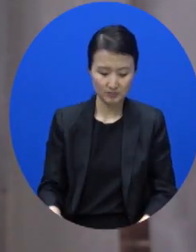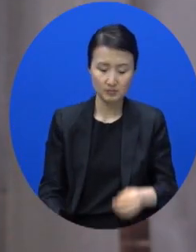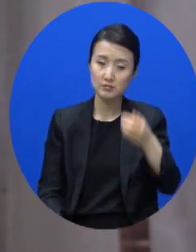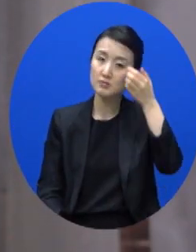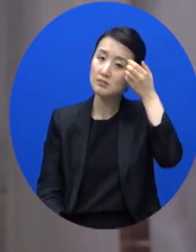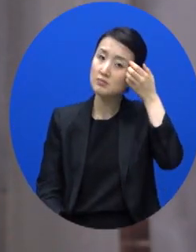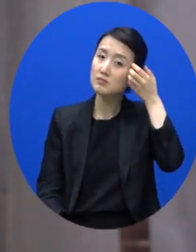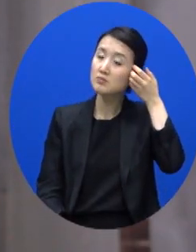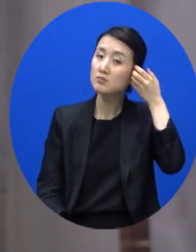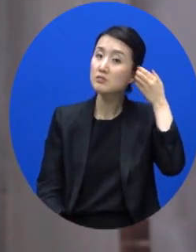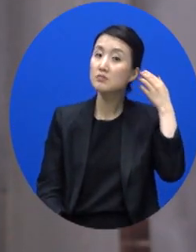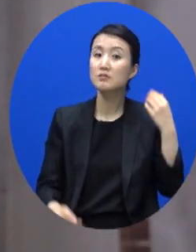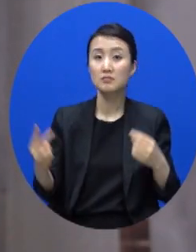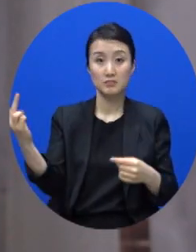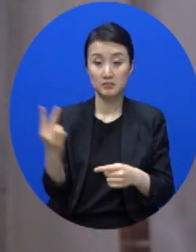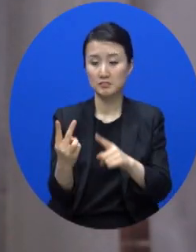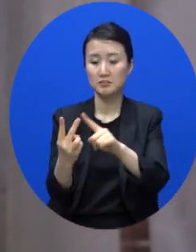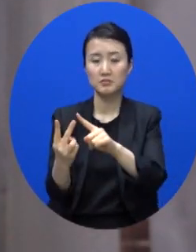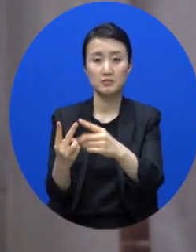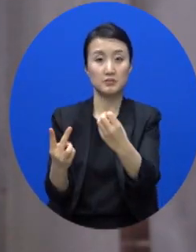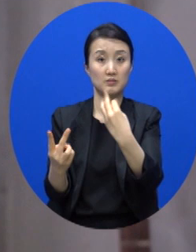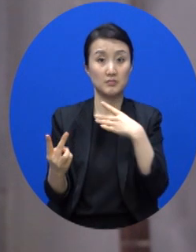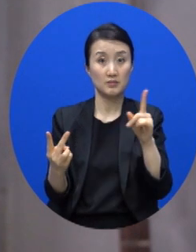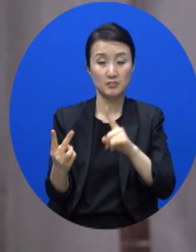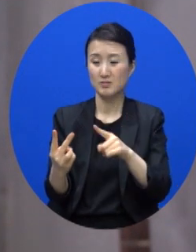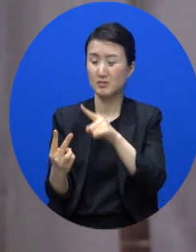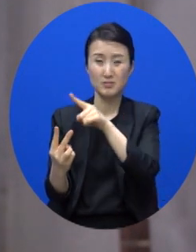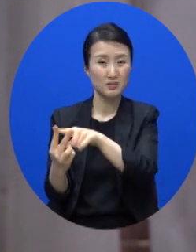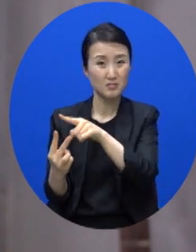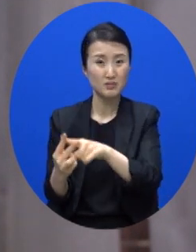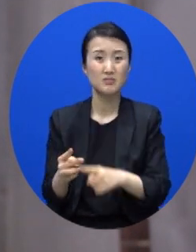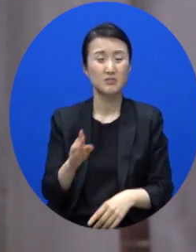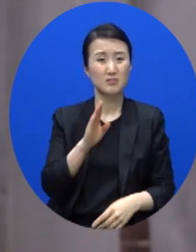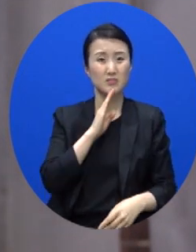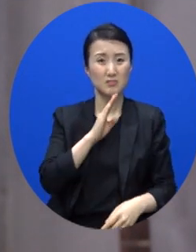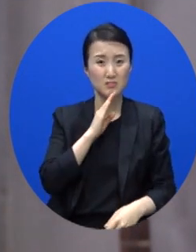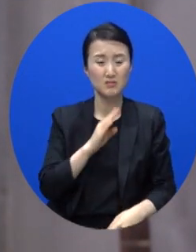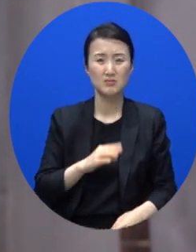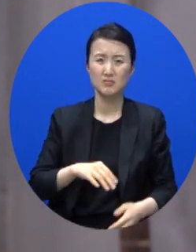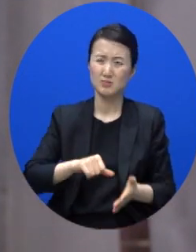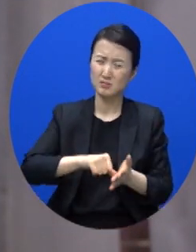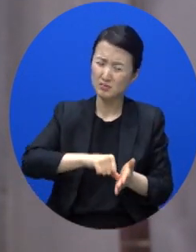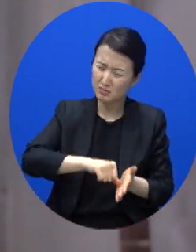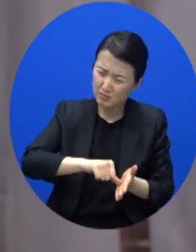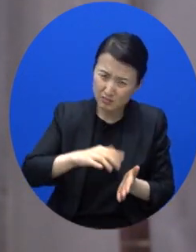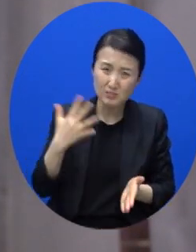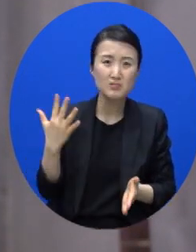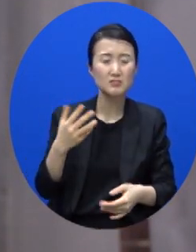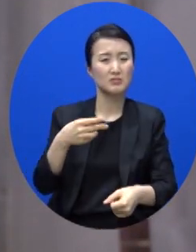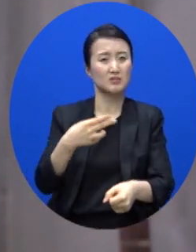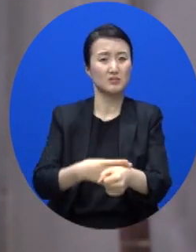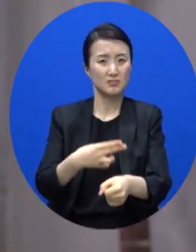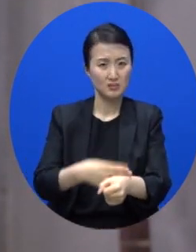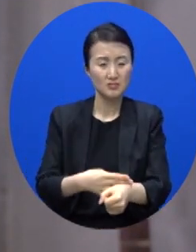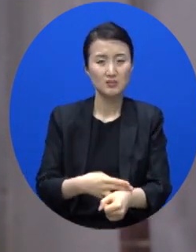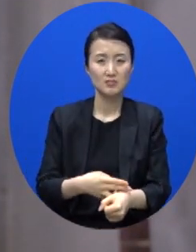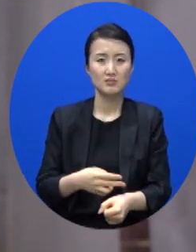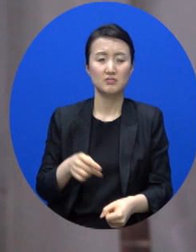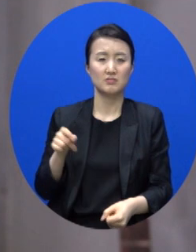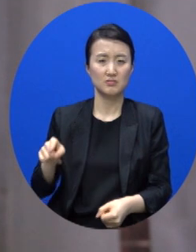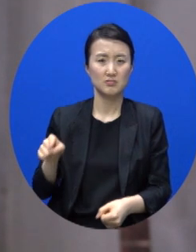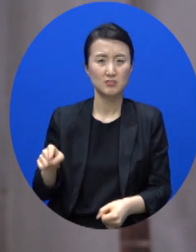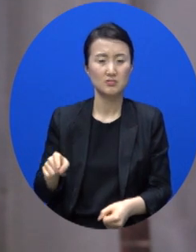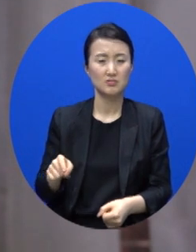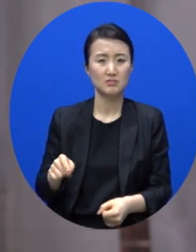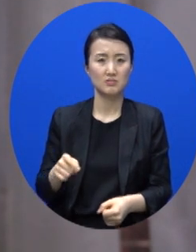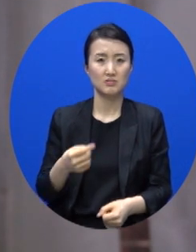당대 최고의 산조의 명인이신 김동진 선생님이라고 소개를